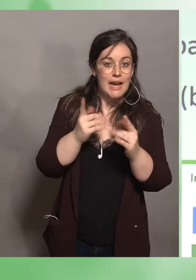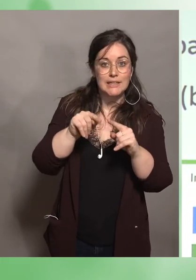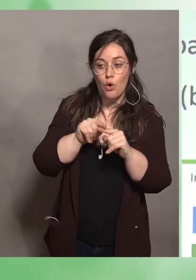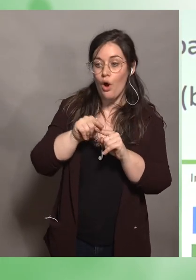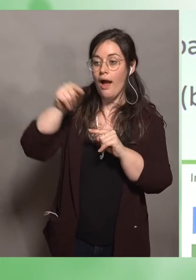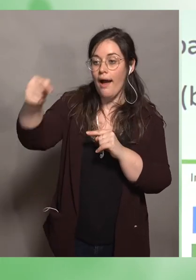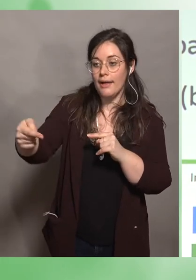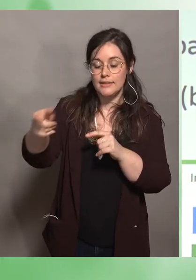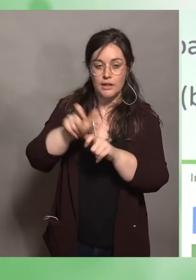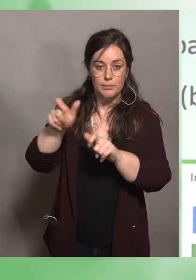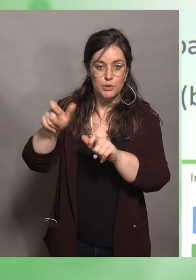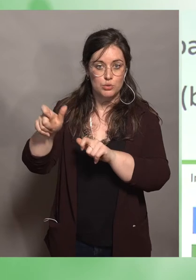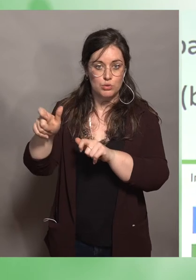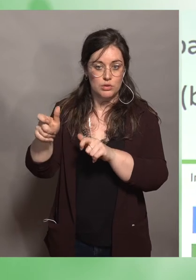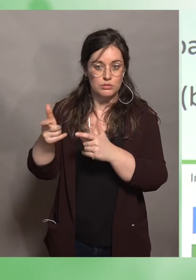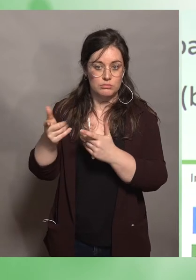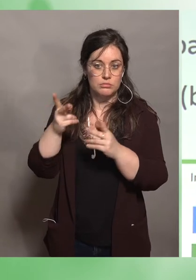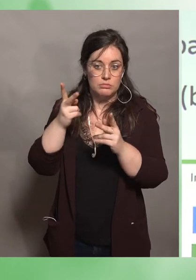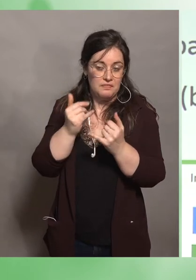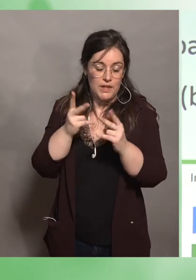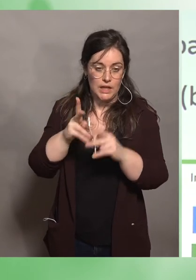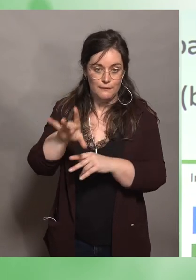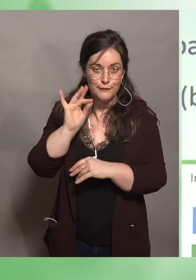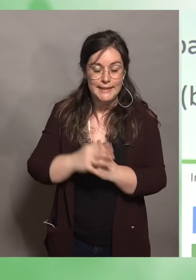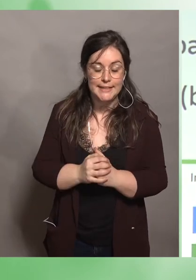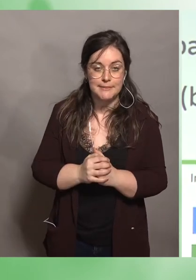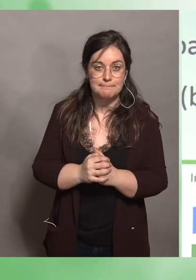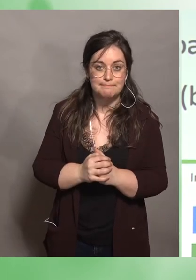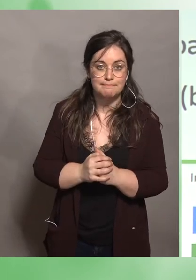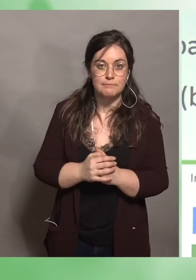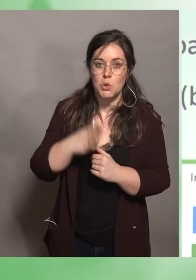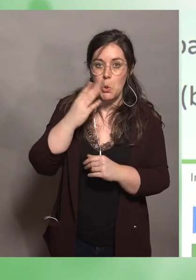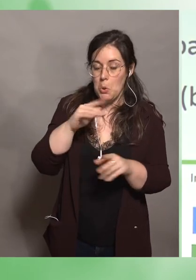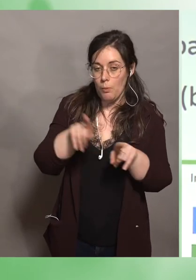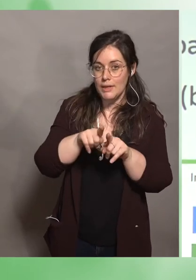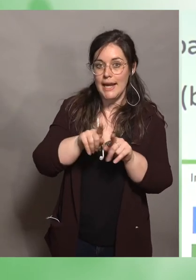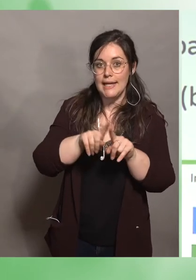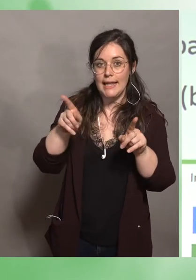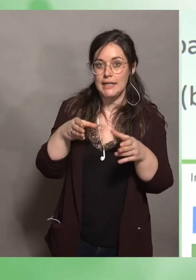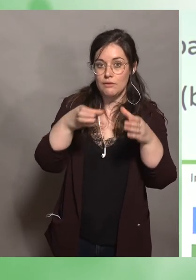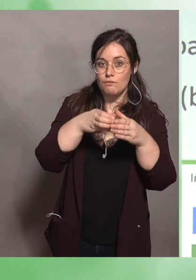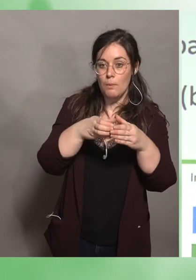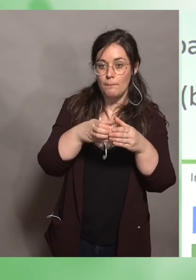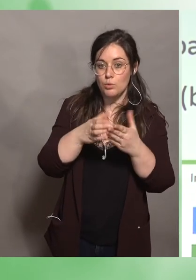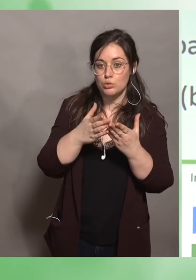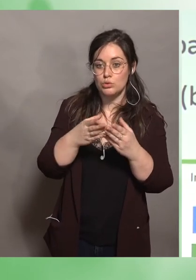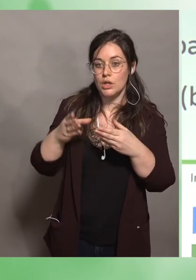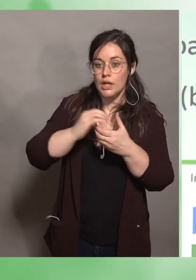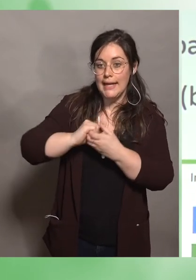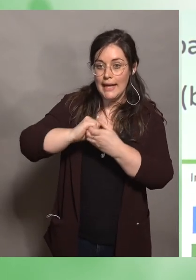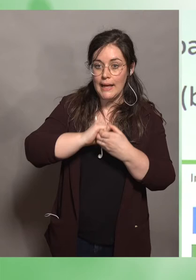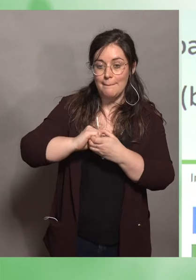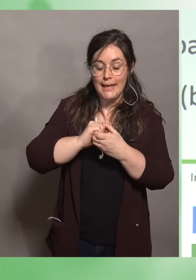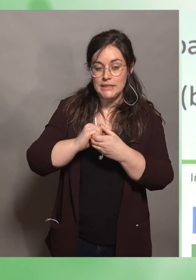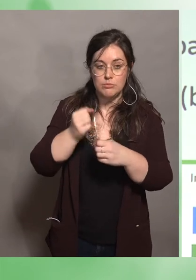extern Zugänge und Möglichkeiten finden kann. Also ist, denke ich, wie bei jedem anderen Verbund ein gemeinsames